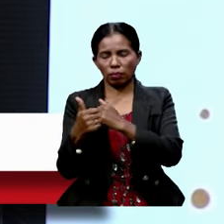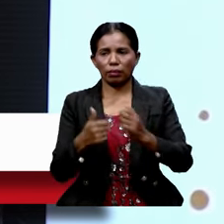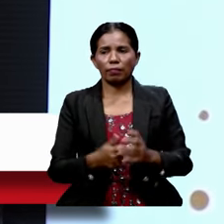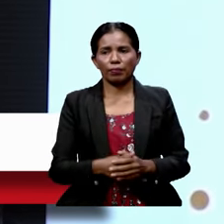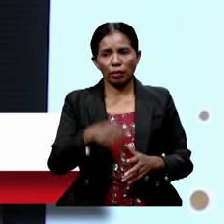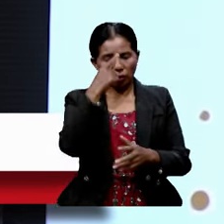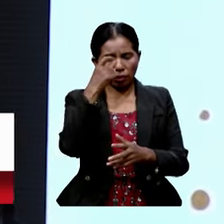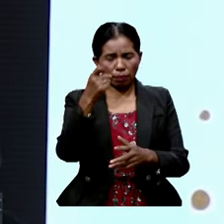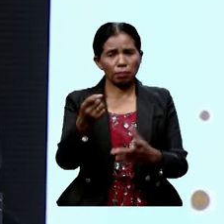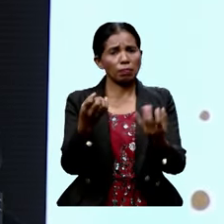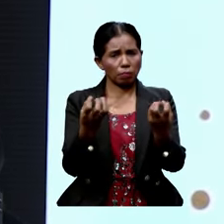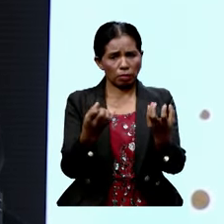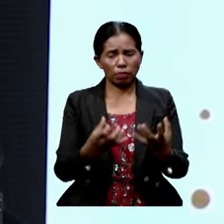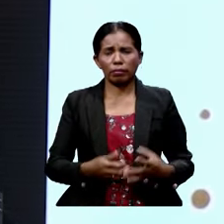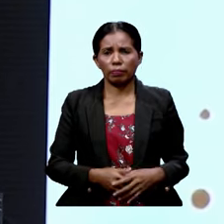Παρέλιου.